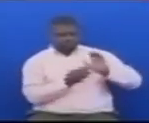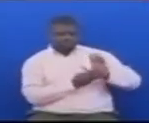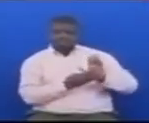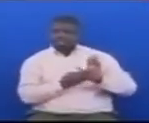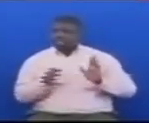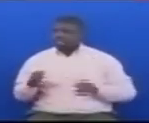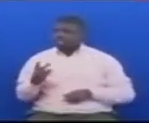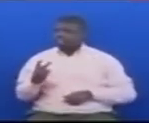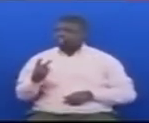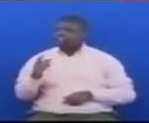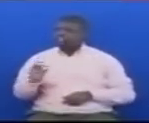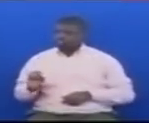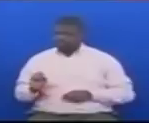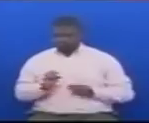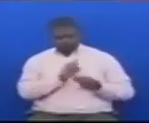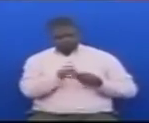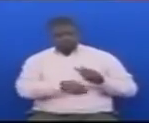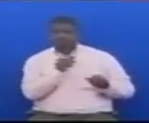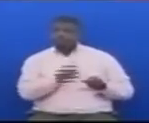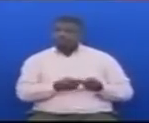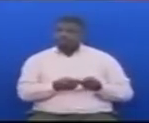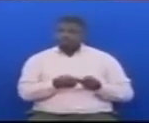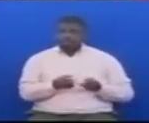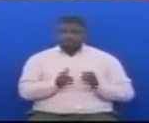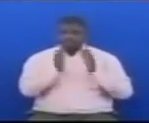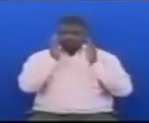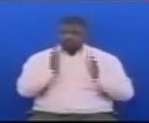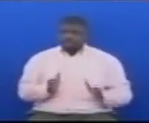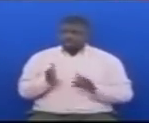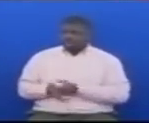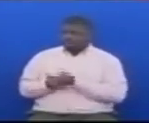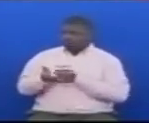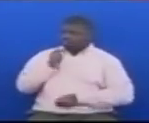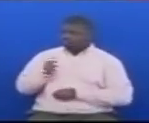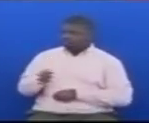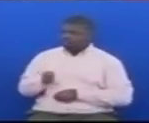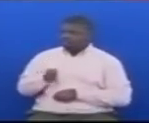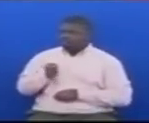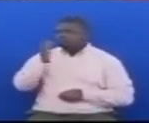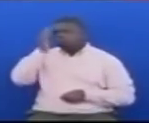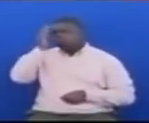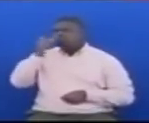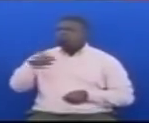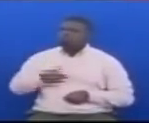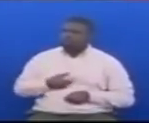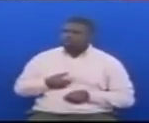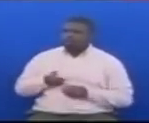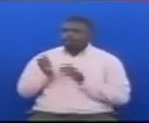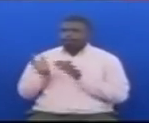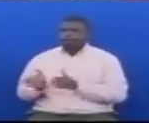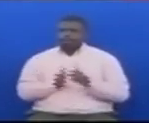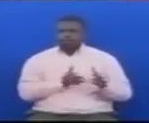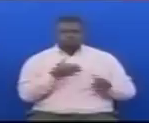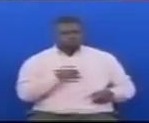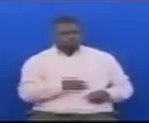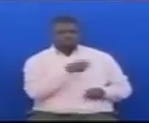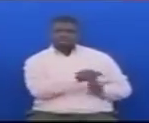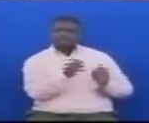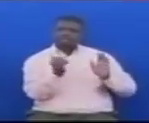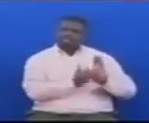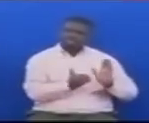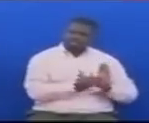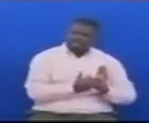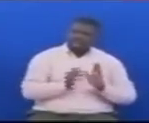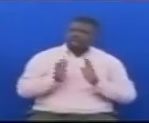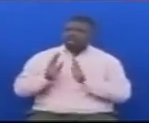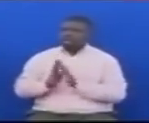2019-20? Swali langu la pili, mheshimiwa naibu spika, naomba kujua nini mpango wa Wizara ya Sheria na